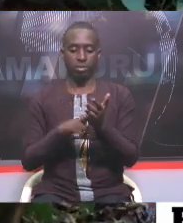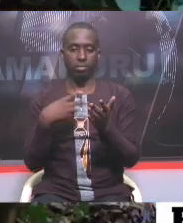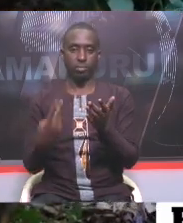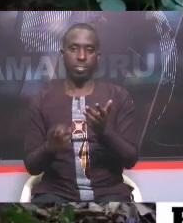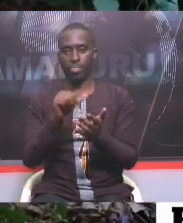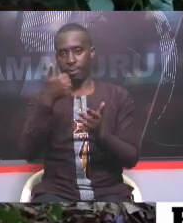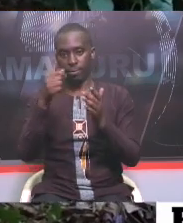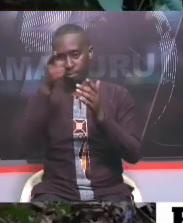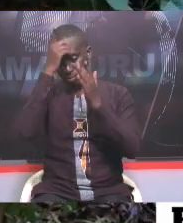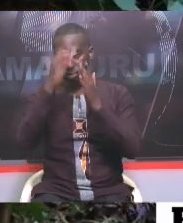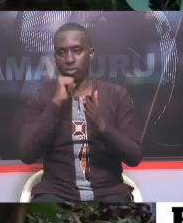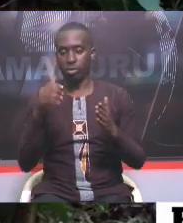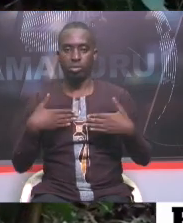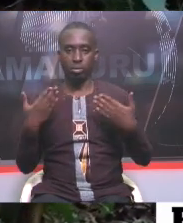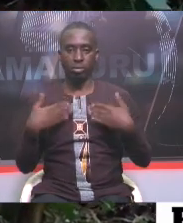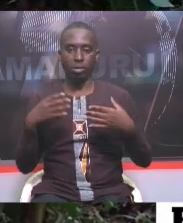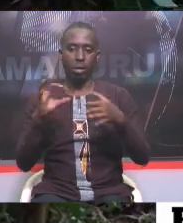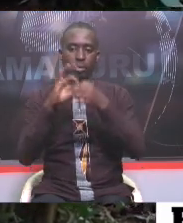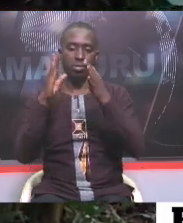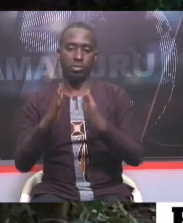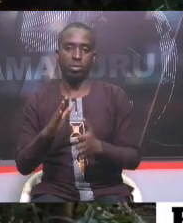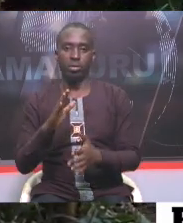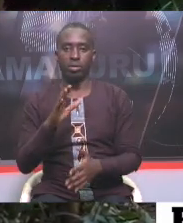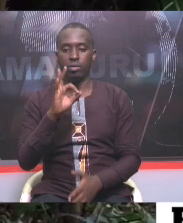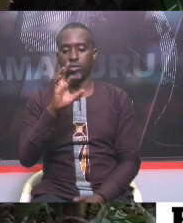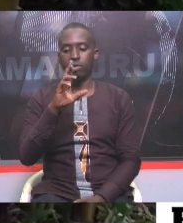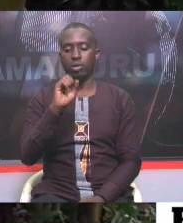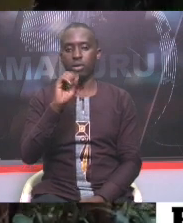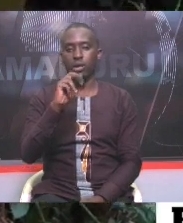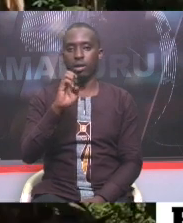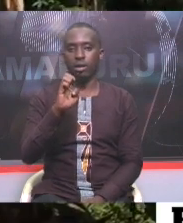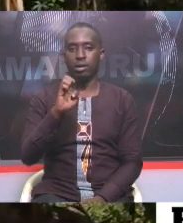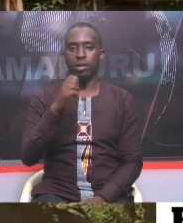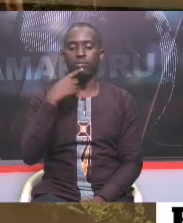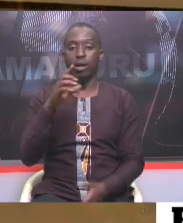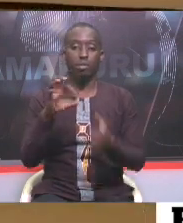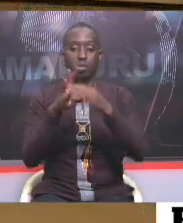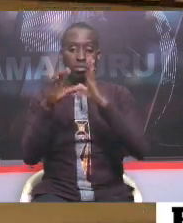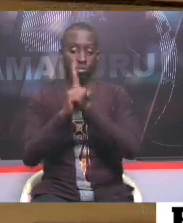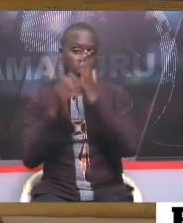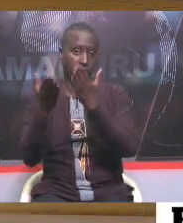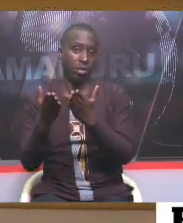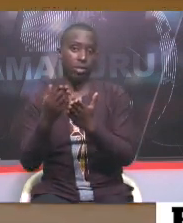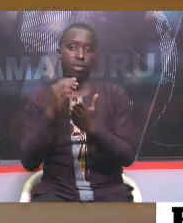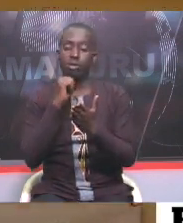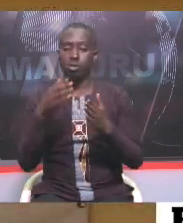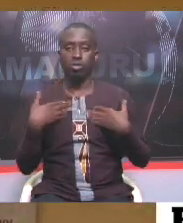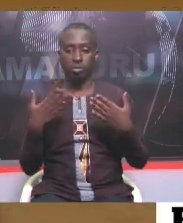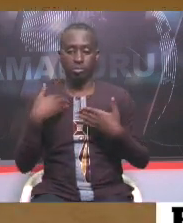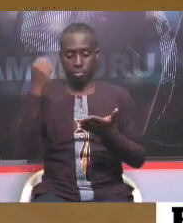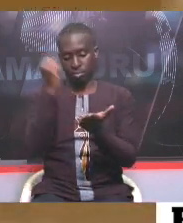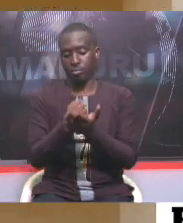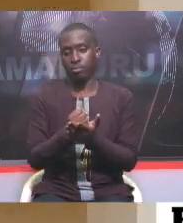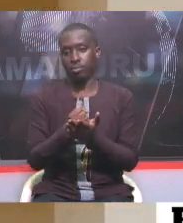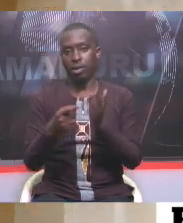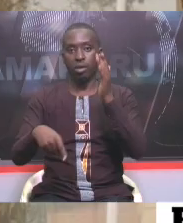undi muturage unenga imikorere y'abunzi ni Ntawigira Florian utuye mu murenge wa Gihundwe wavuga ko abunzi b'uwo murenge ngo batesheje agaciro kashe mpuruza y'urubanza